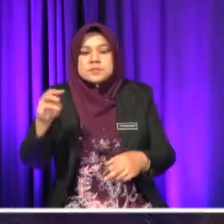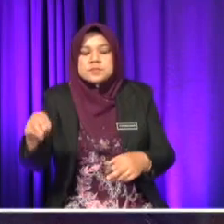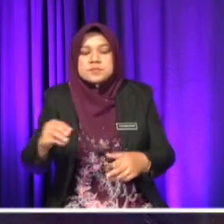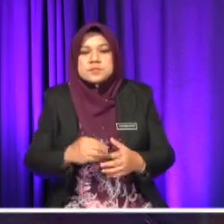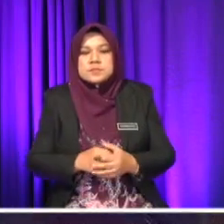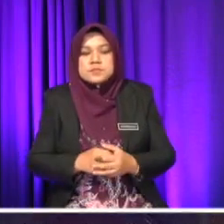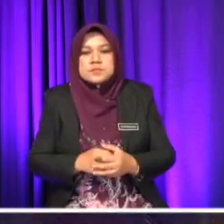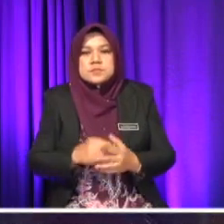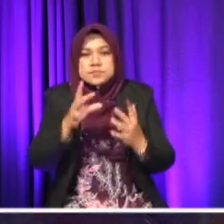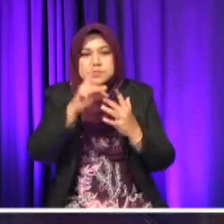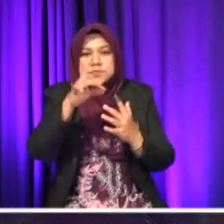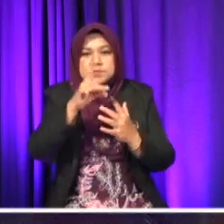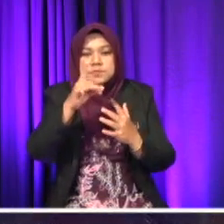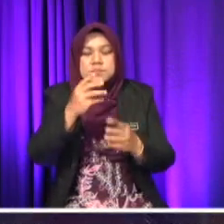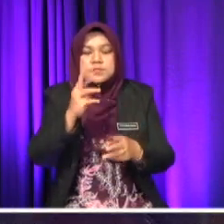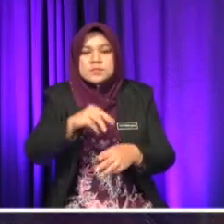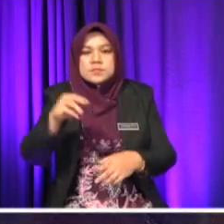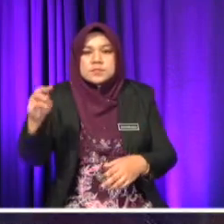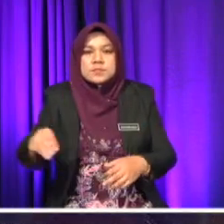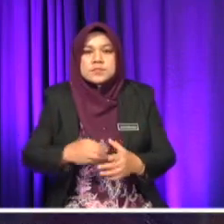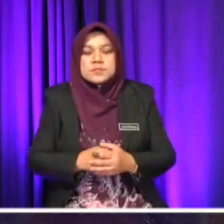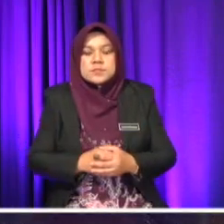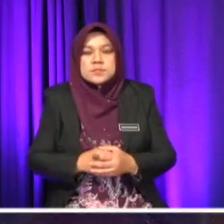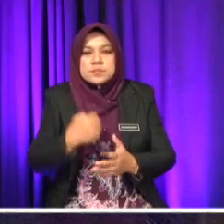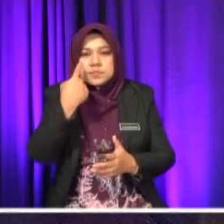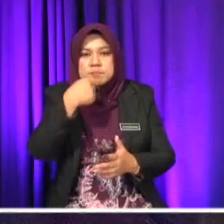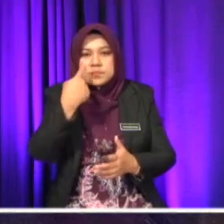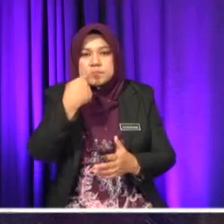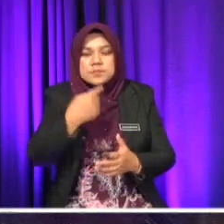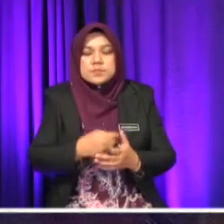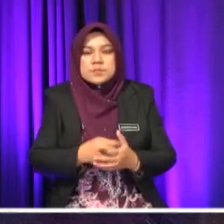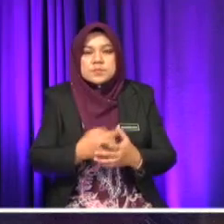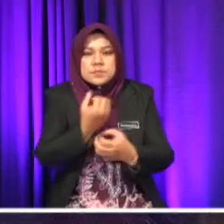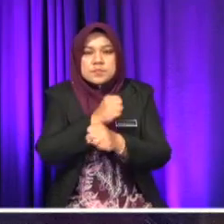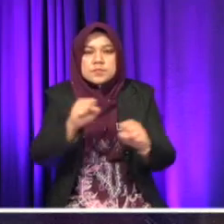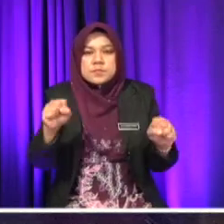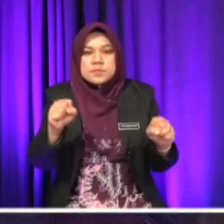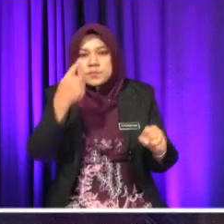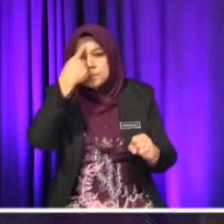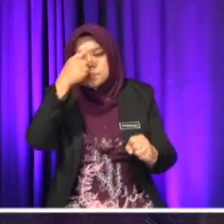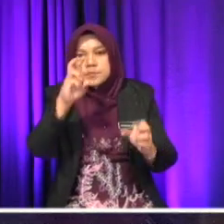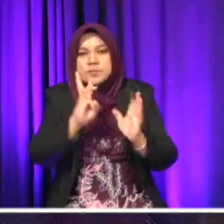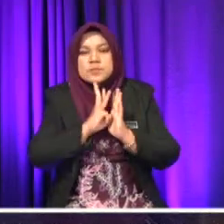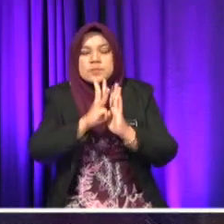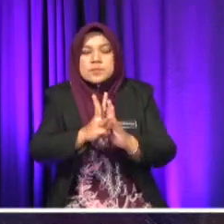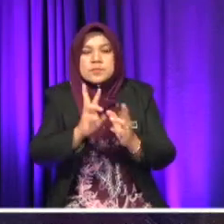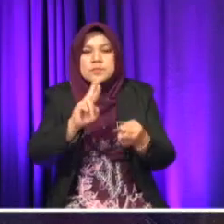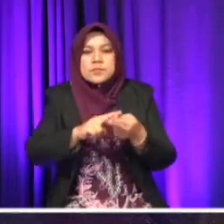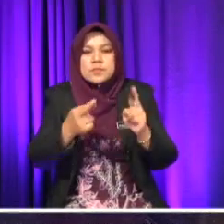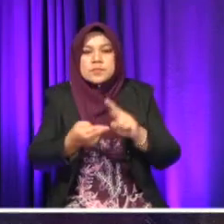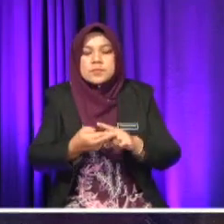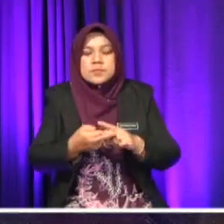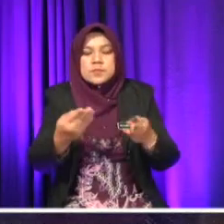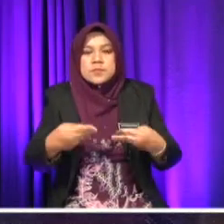pilihan kepada murid-murid dalam Google Mic Siapa yang bersedia untuk mewakili rakyat dalam Google Mic untuk